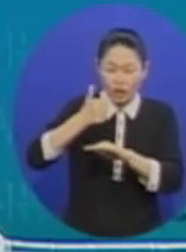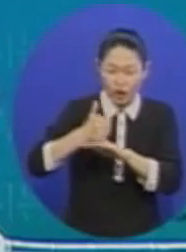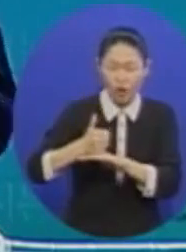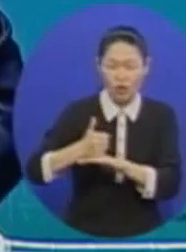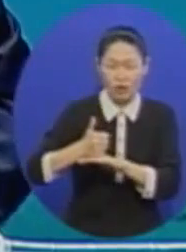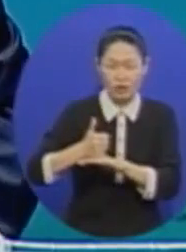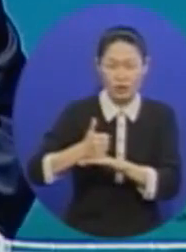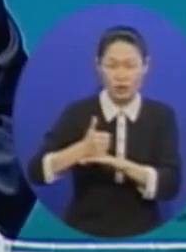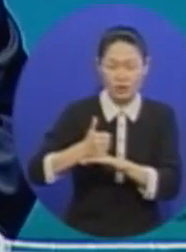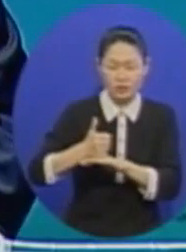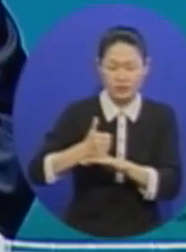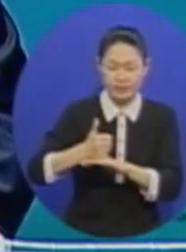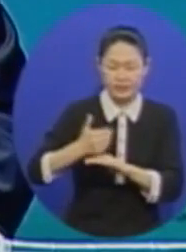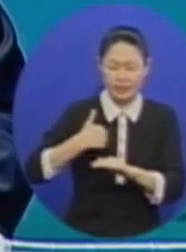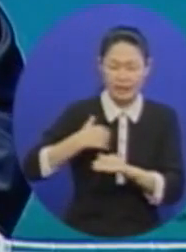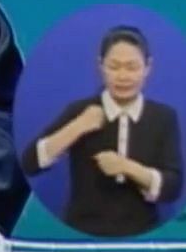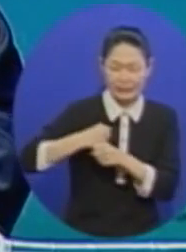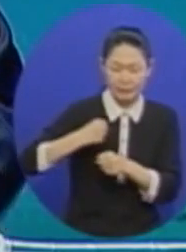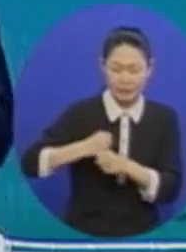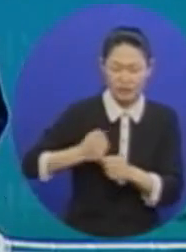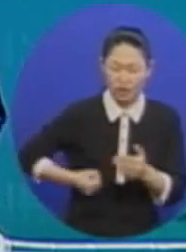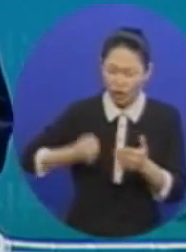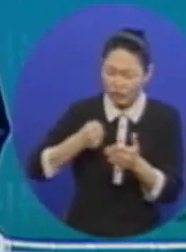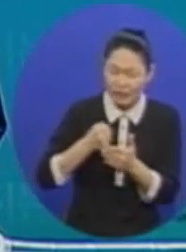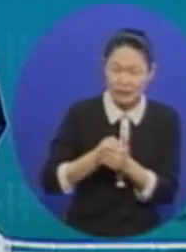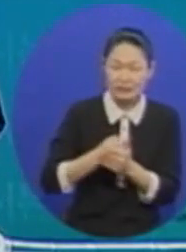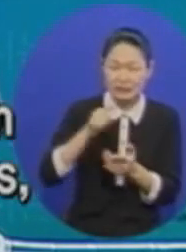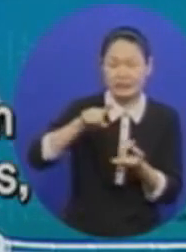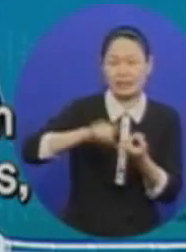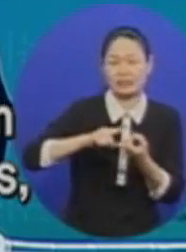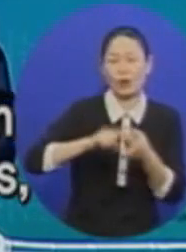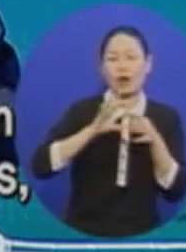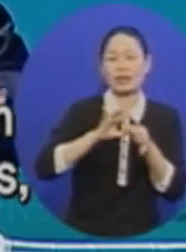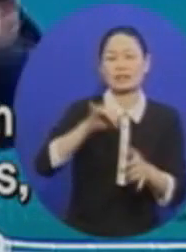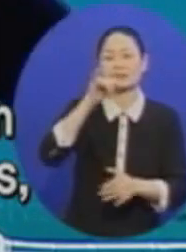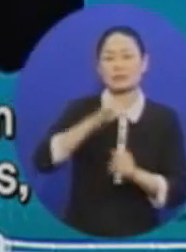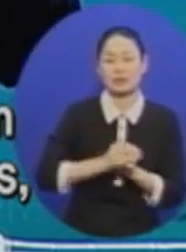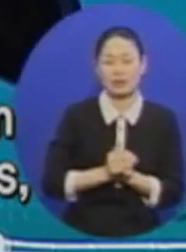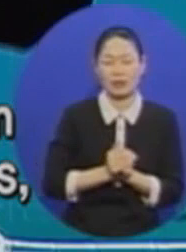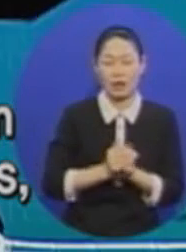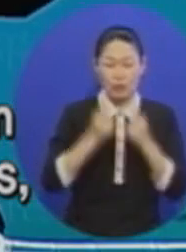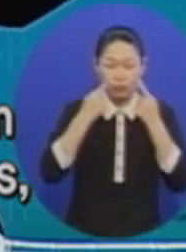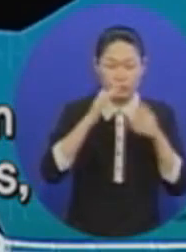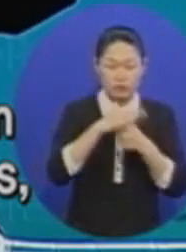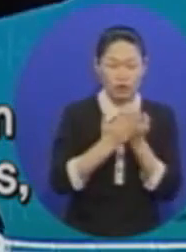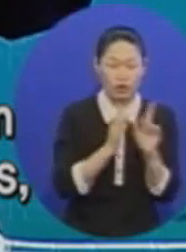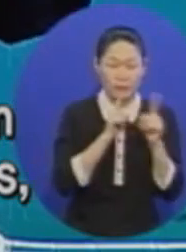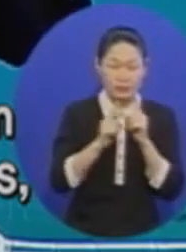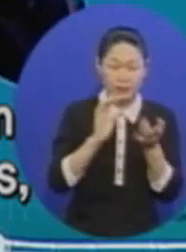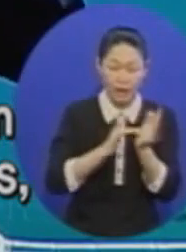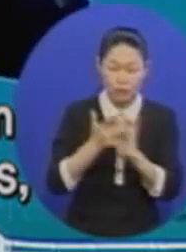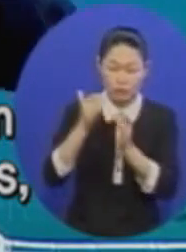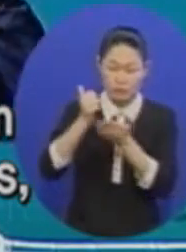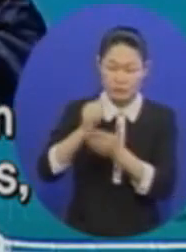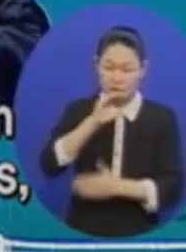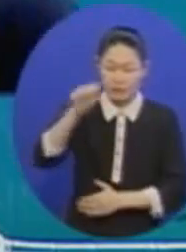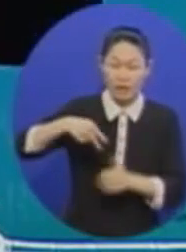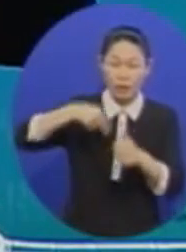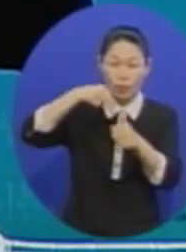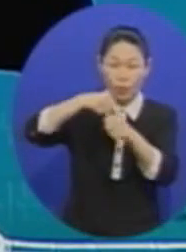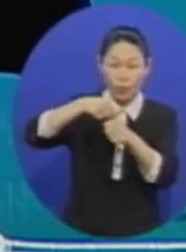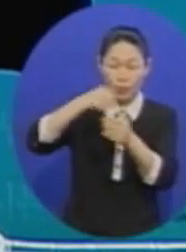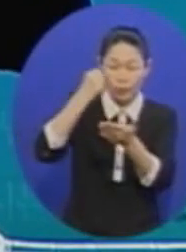결단과 관리는 거예요 분명히 성경말씀에 예수님이 십자가에 못 박히신 일대 우리 옛